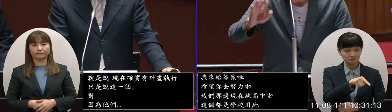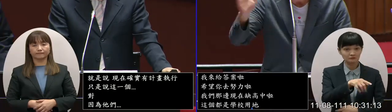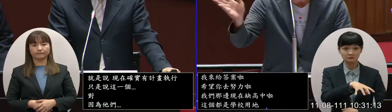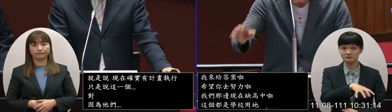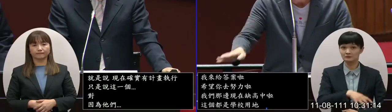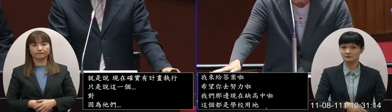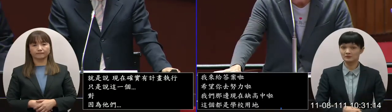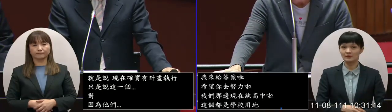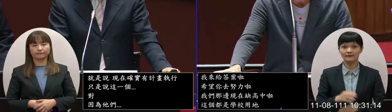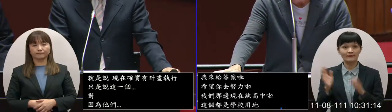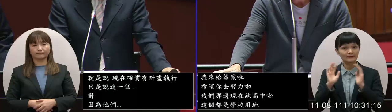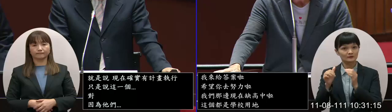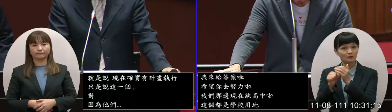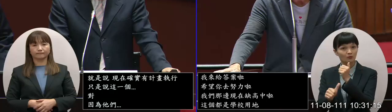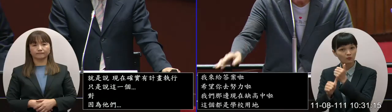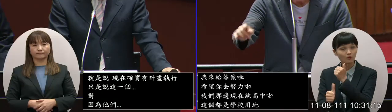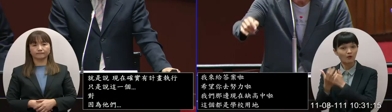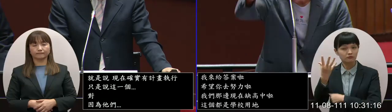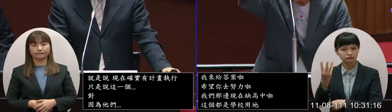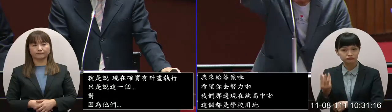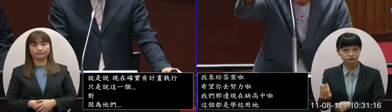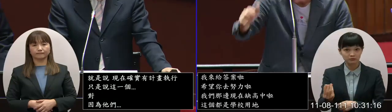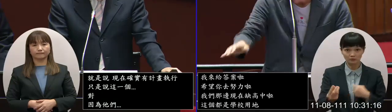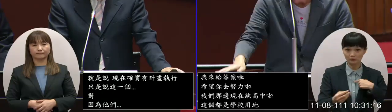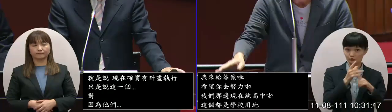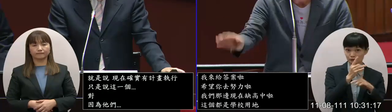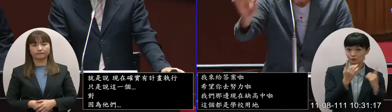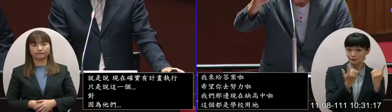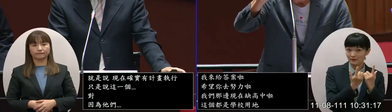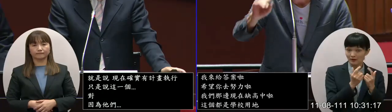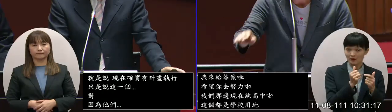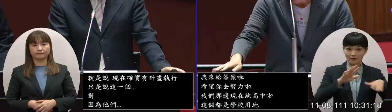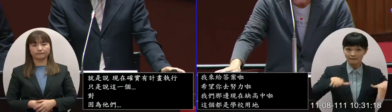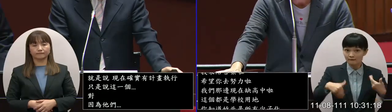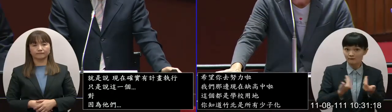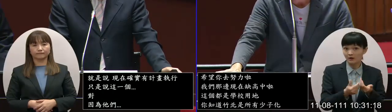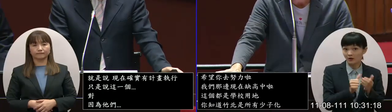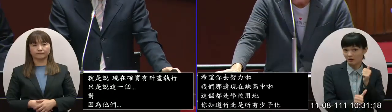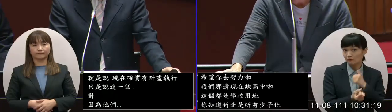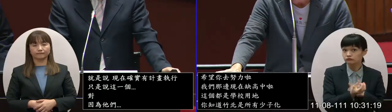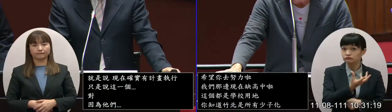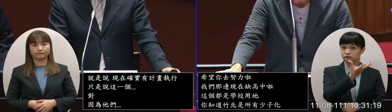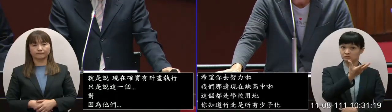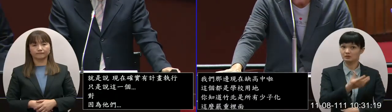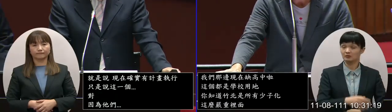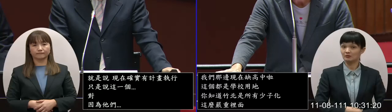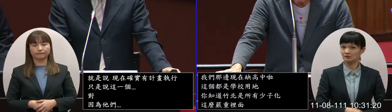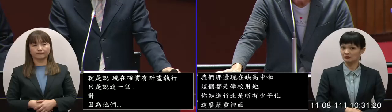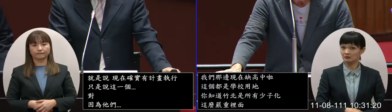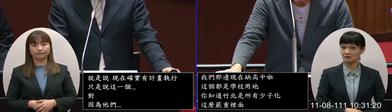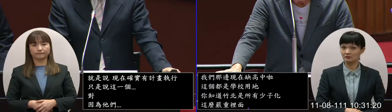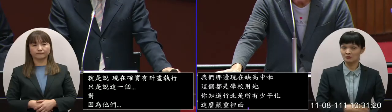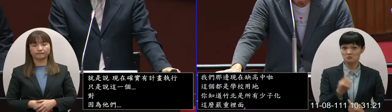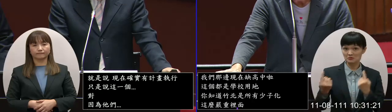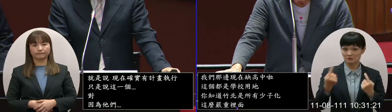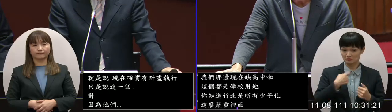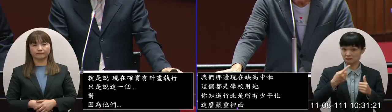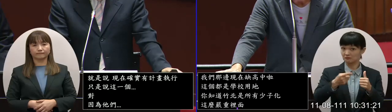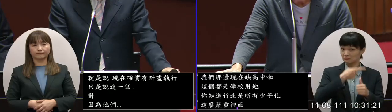化哈，哦，这么严重里面哦。人口成长第一名，我们那边倒是没有少子化的问题，